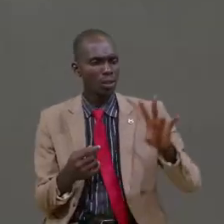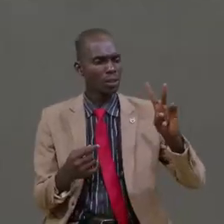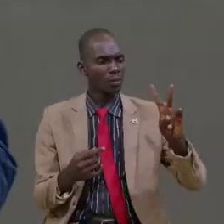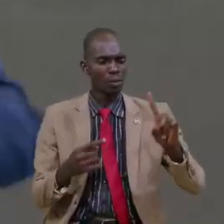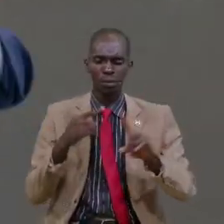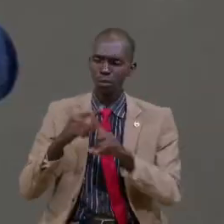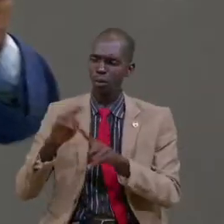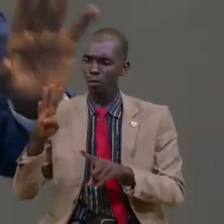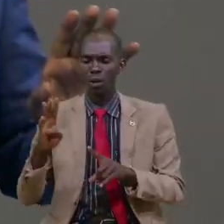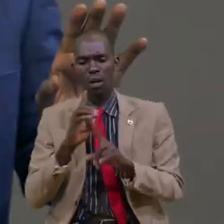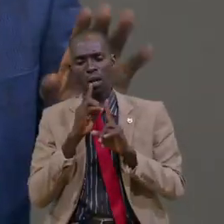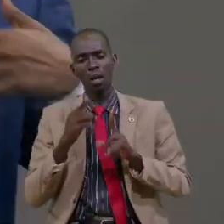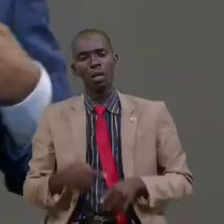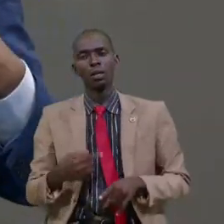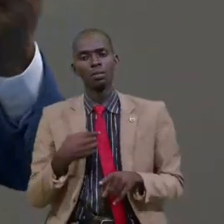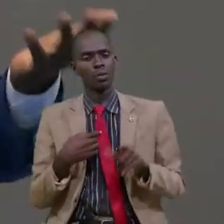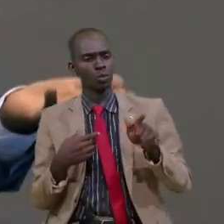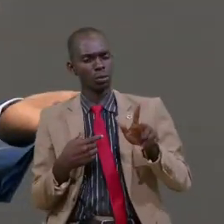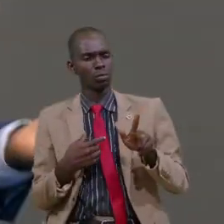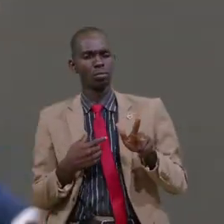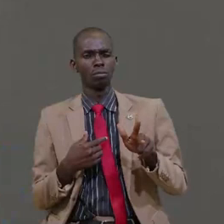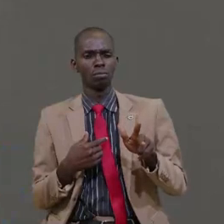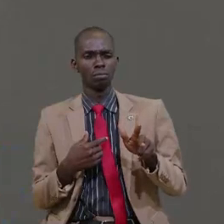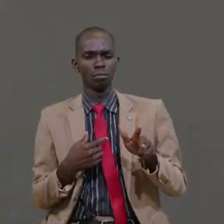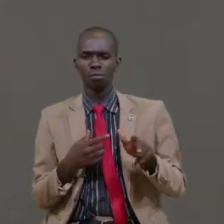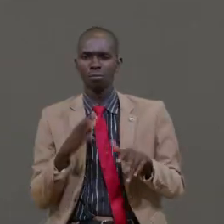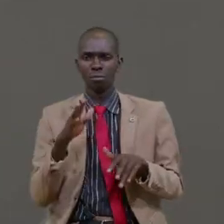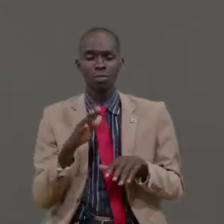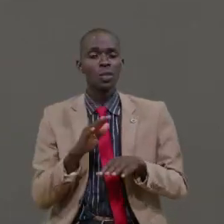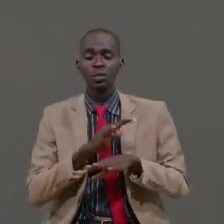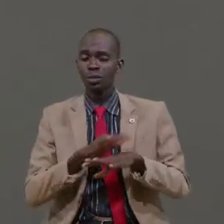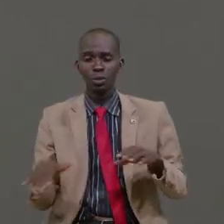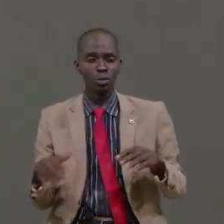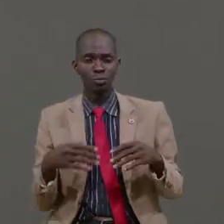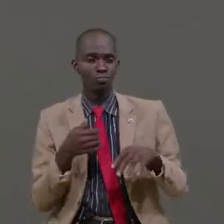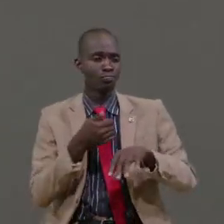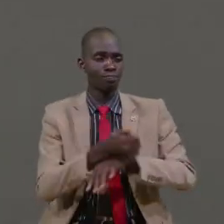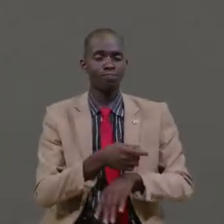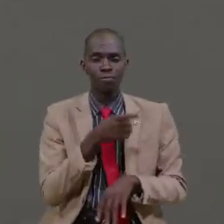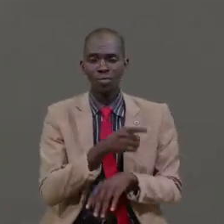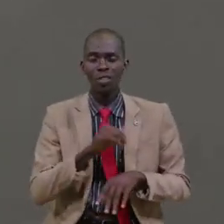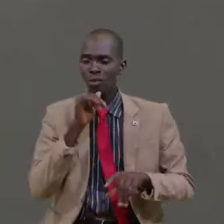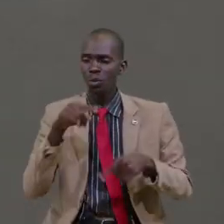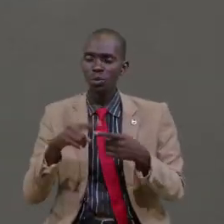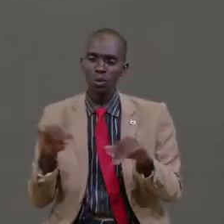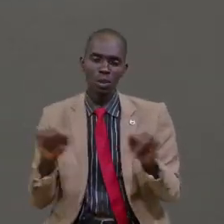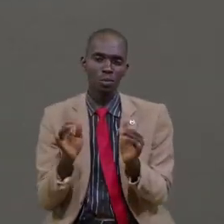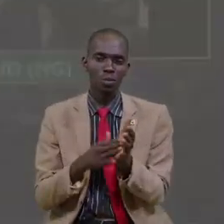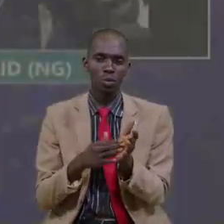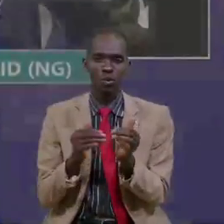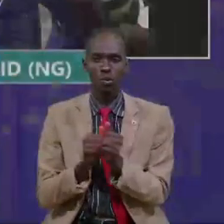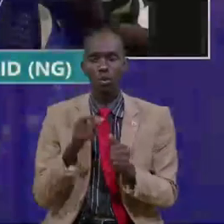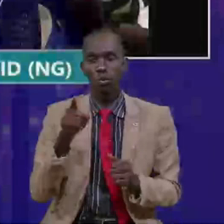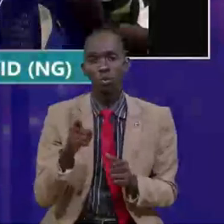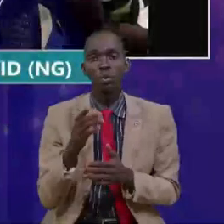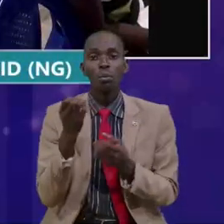17 plus 4 et il dit 23. Ne le condamne pas. Il n'a pas été à l'école où tu as été. Il y a plusieurs qui ne sont